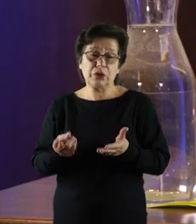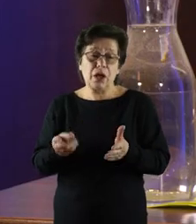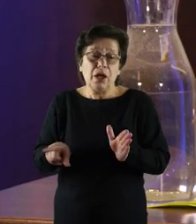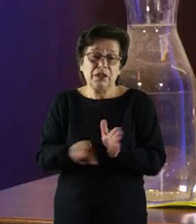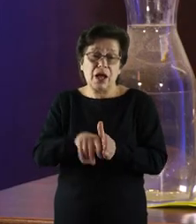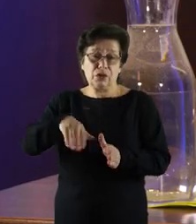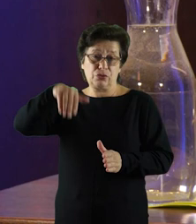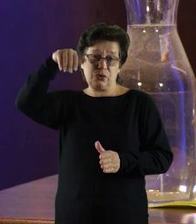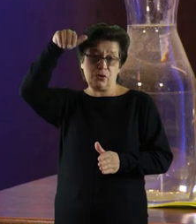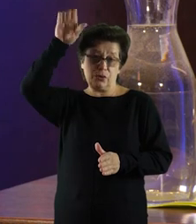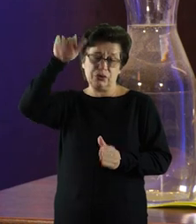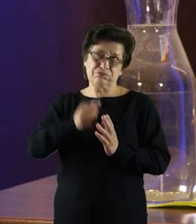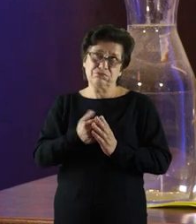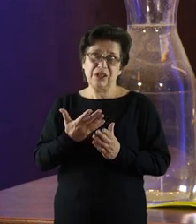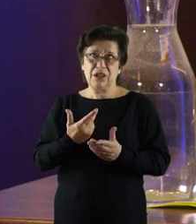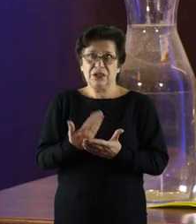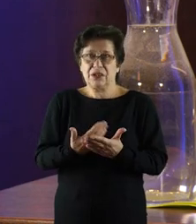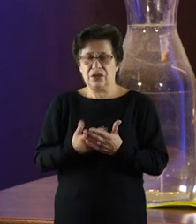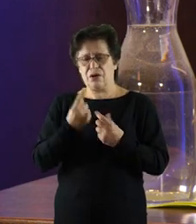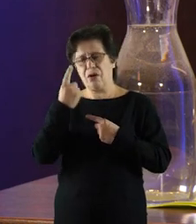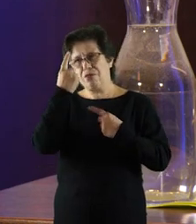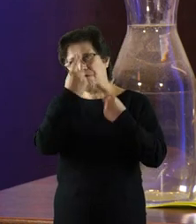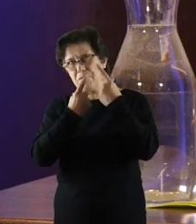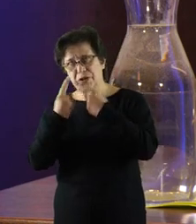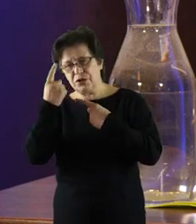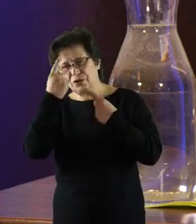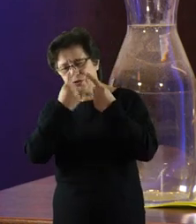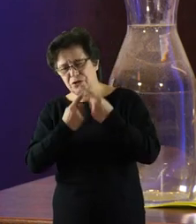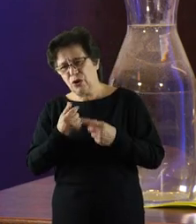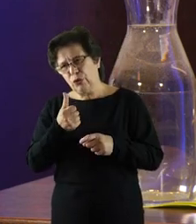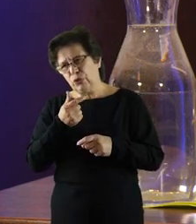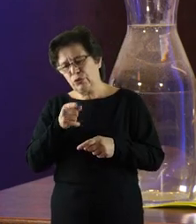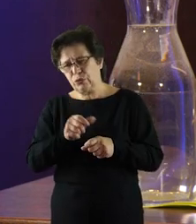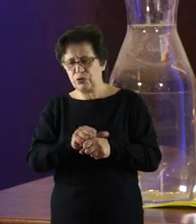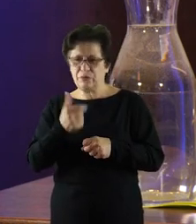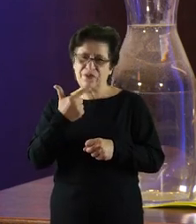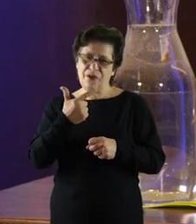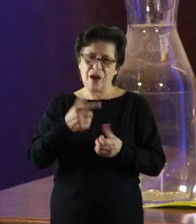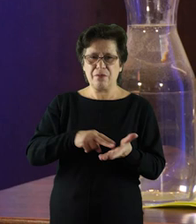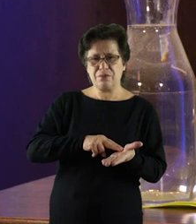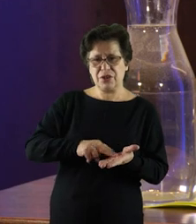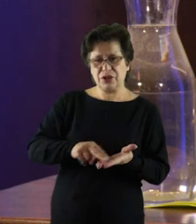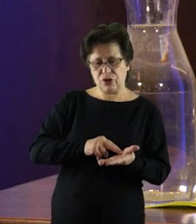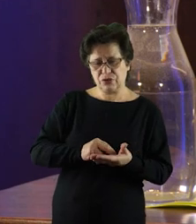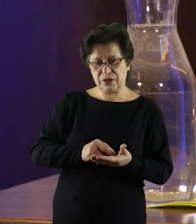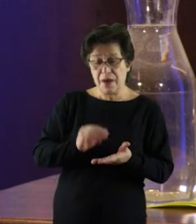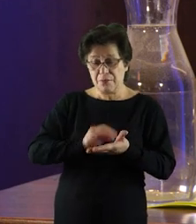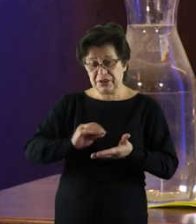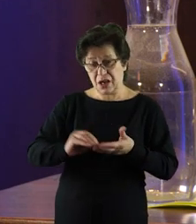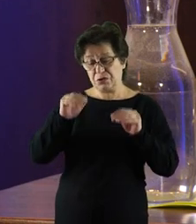że zastanawiam się nad pomysłem. Zajmuje mi to dobre 2 miesiące. Samo pisanie może trwać